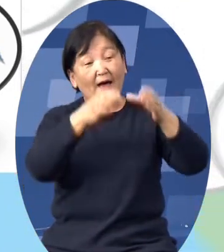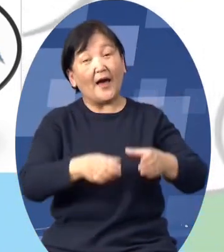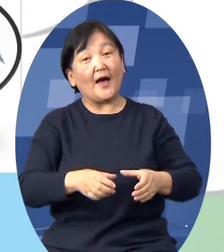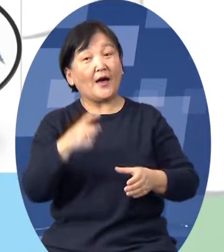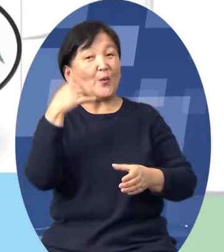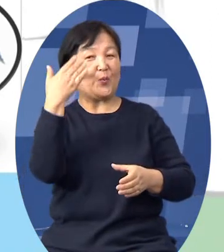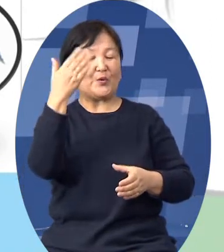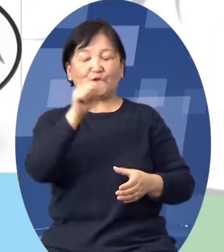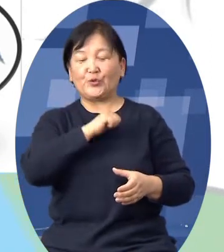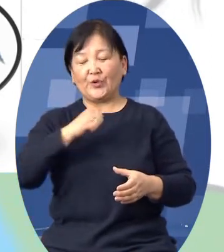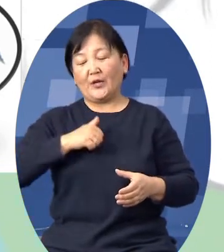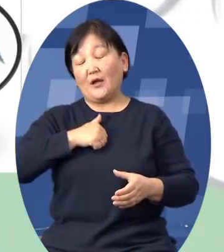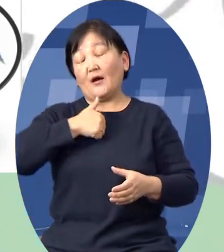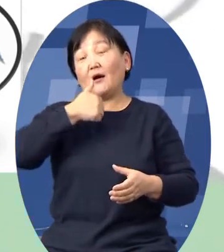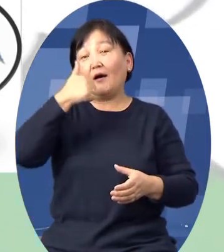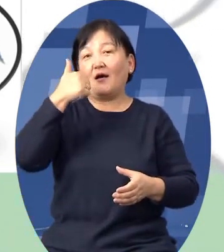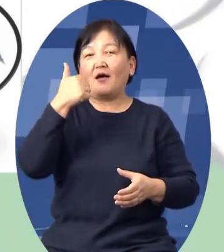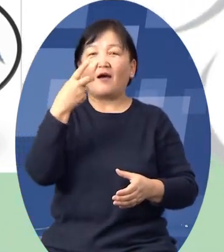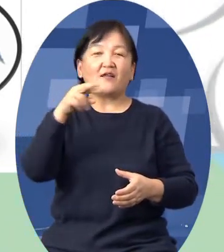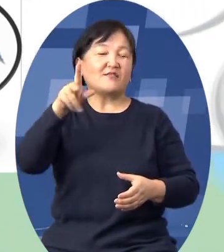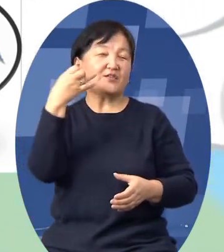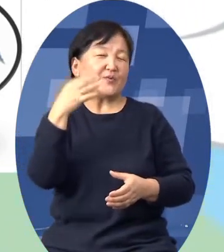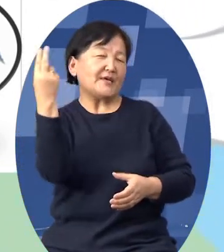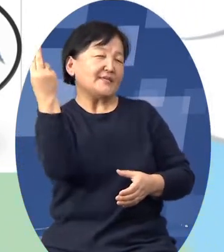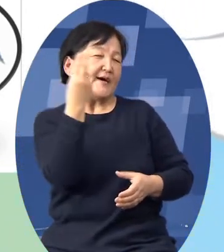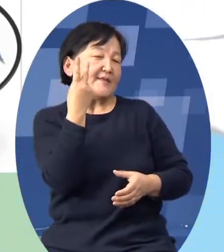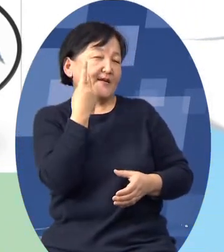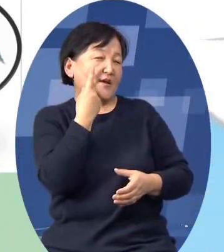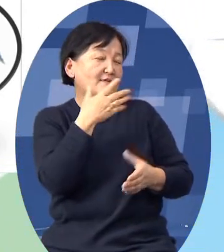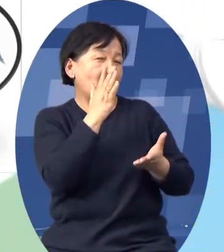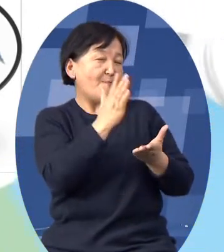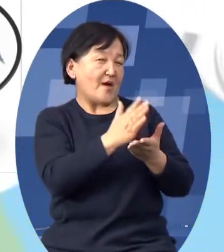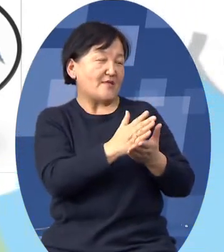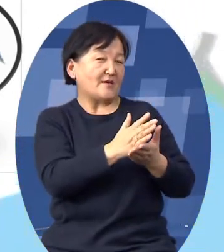Ганган хуш гайхуулна, гандашгүй үргэлж цагаанаараа гэж.